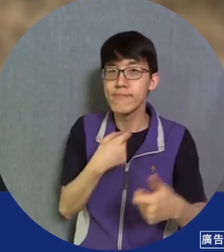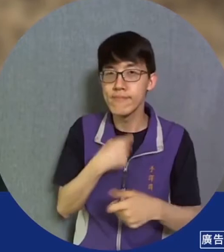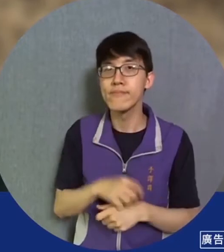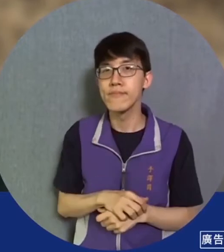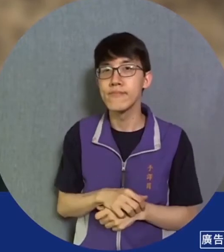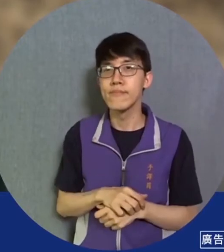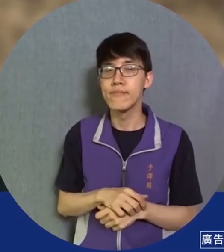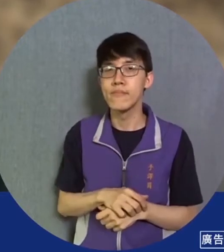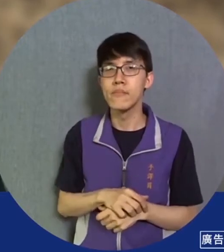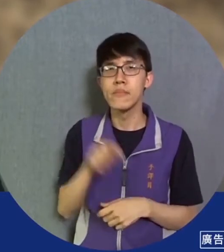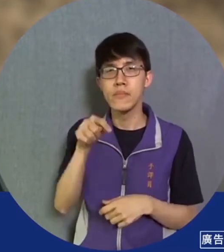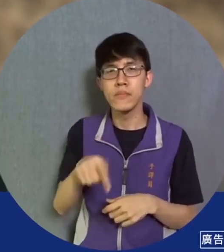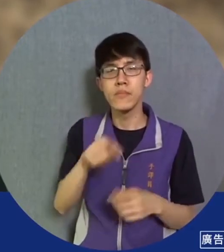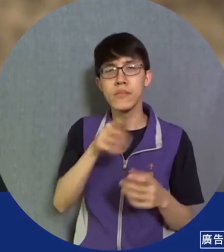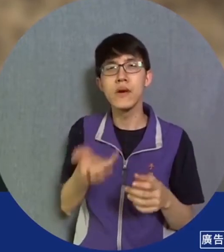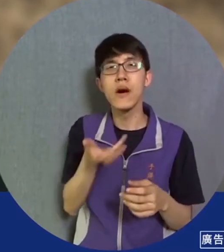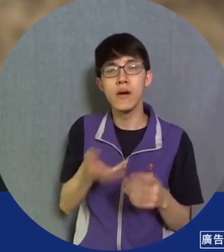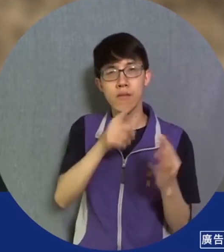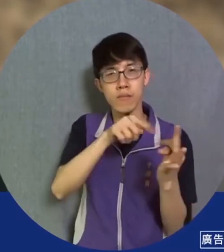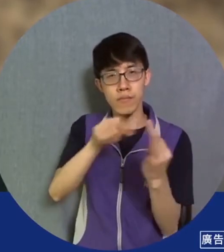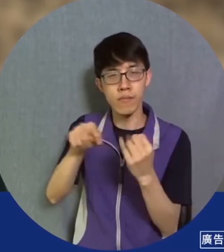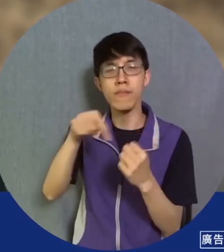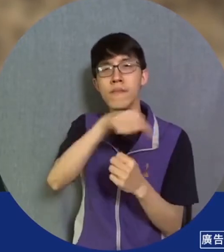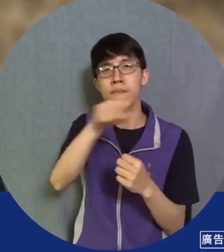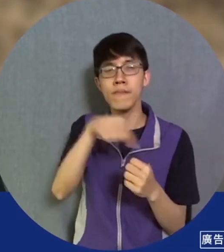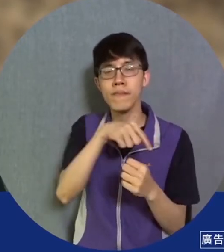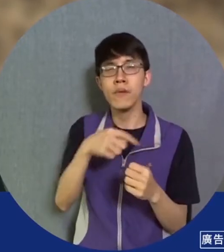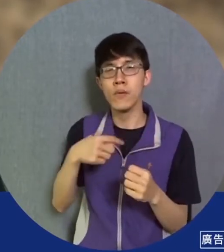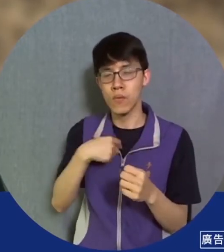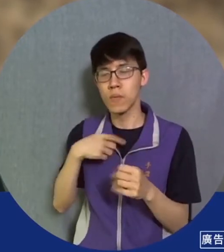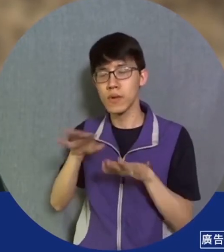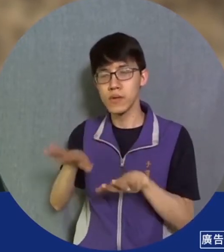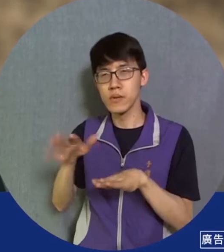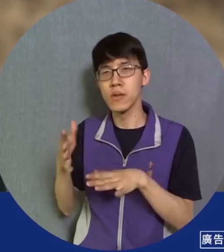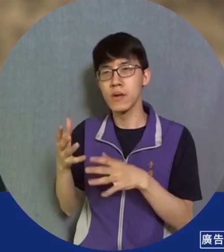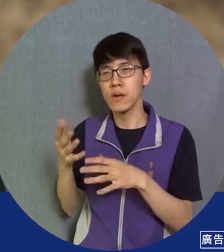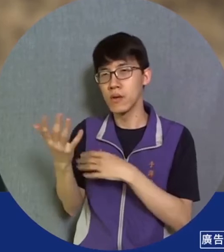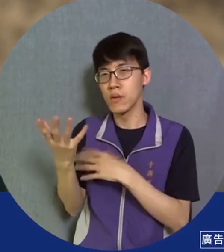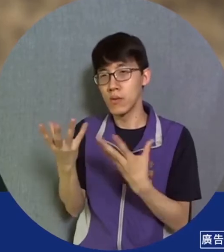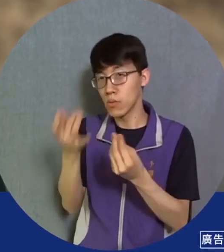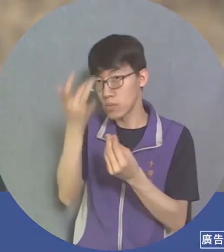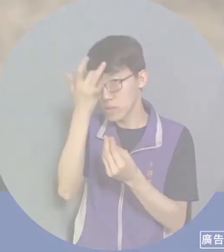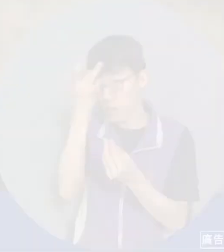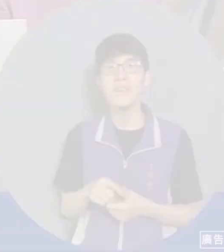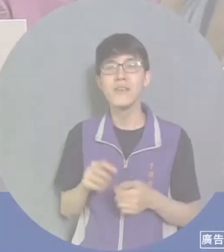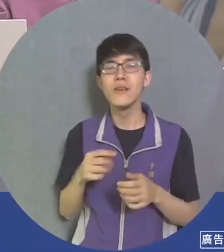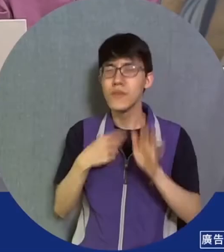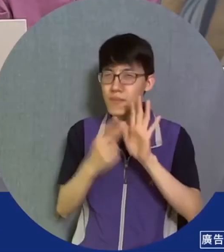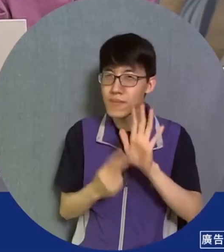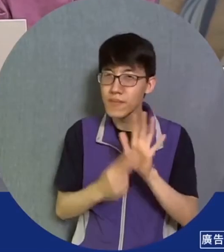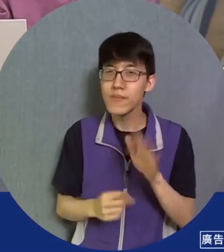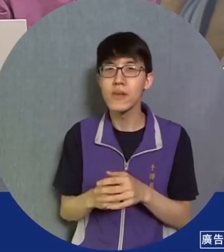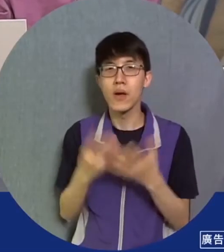那我这几个部分都跟其实我们后来其实在推无障碍里面真的有蛮大的关系。其